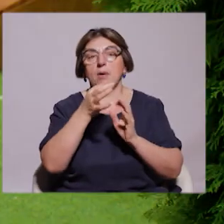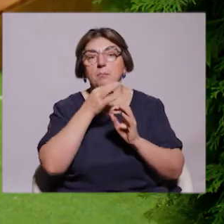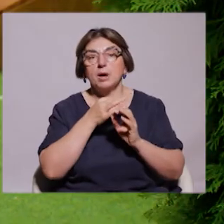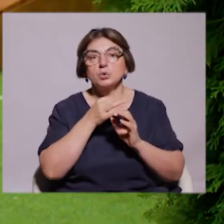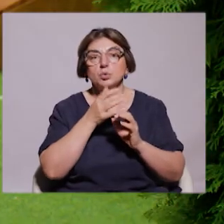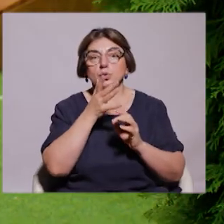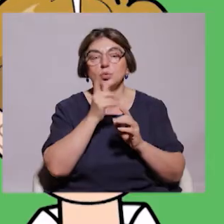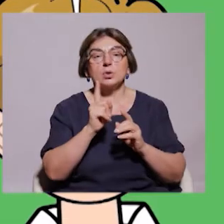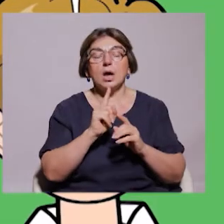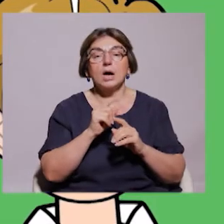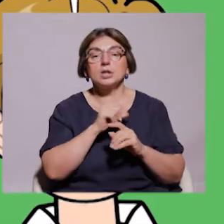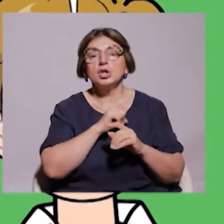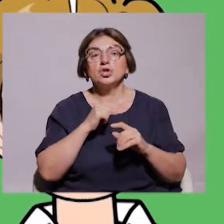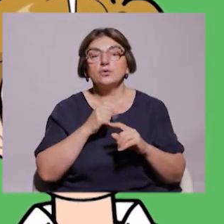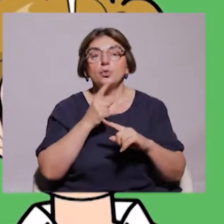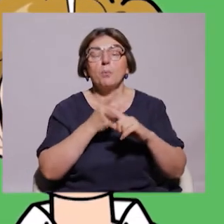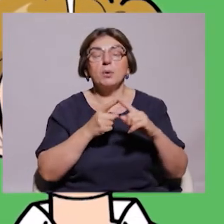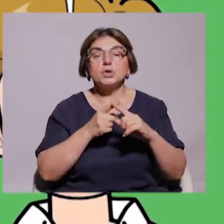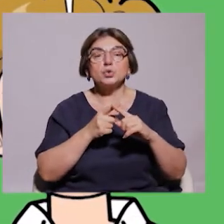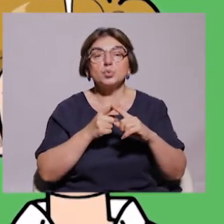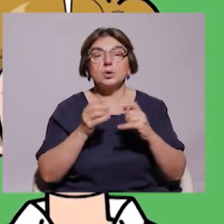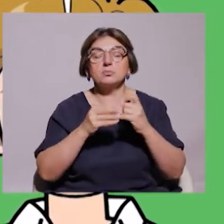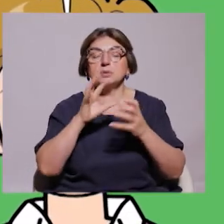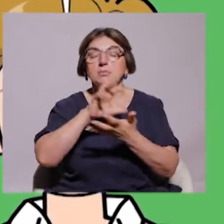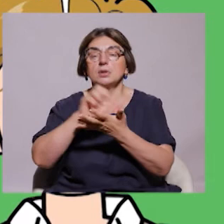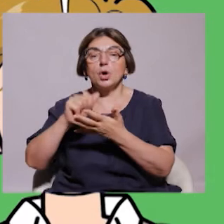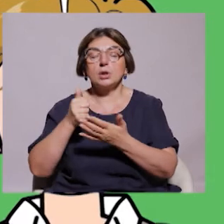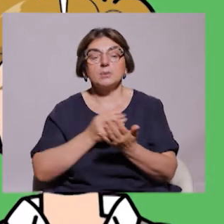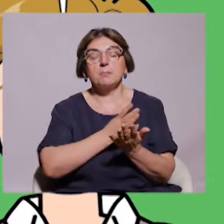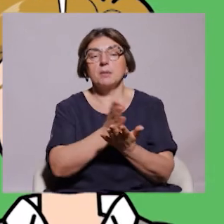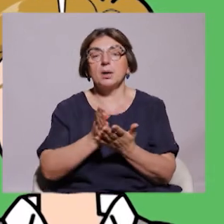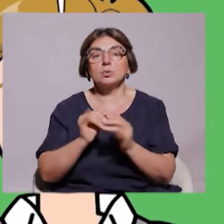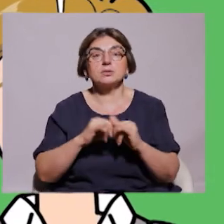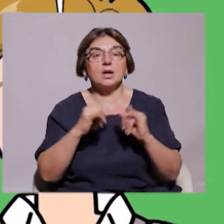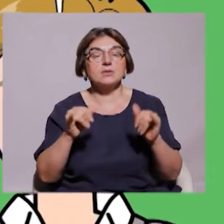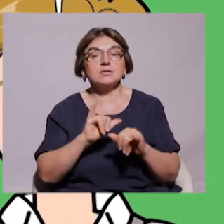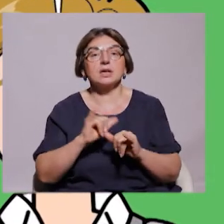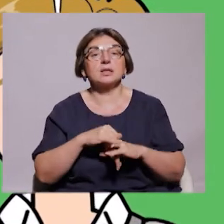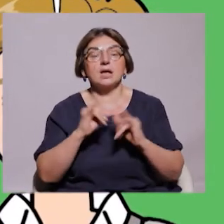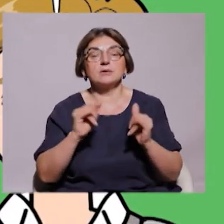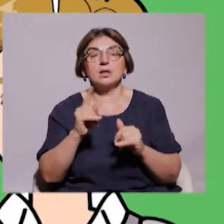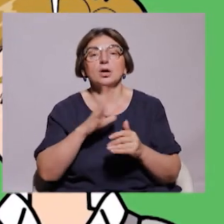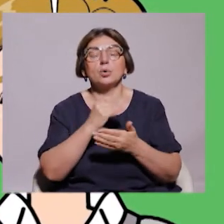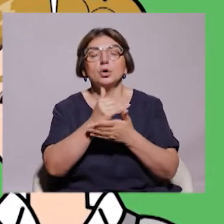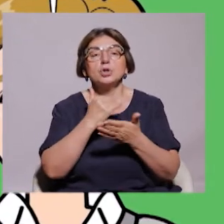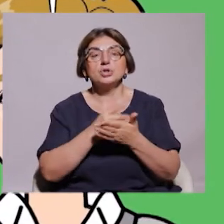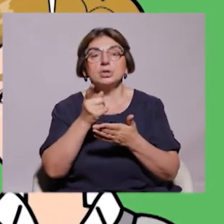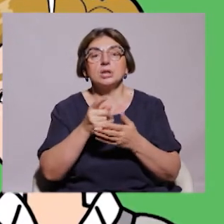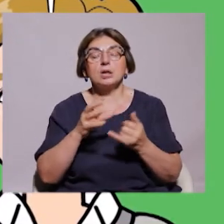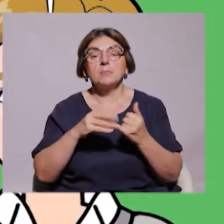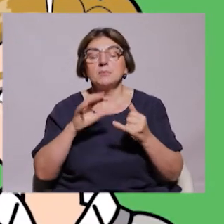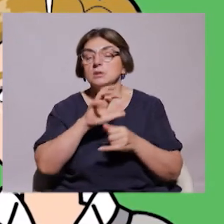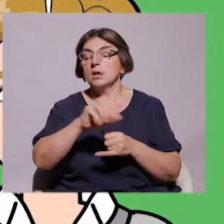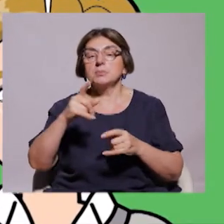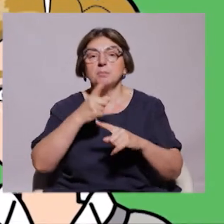რა არის ბერძნული კოლონიზაცია, როდის დაიწყო, რამდენი მიმართულებით განვითარდა, სად განვითარდა და რა იყო შედეგი ბერძნული